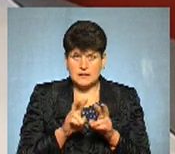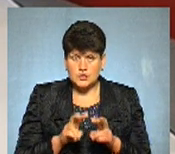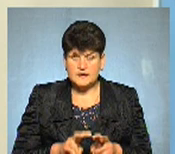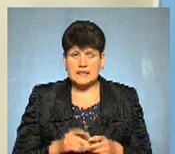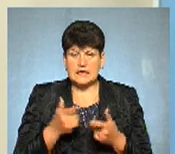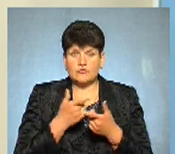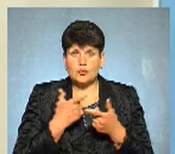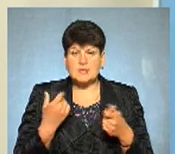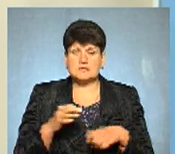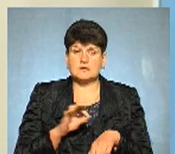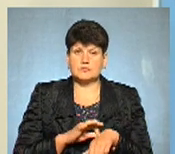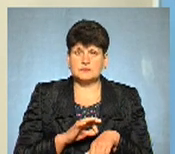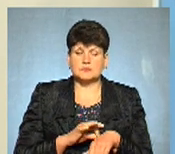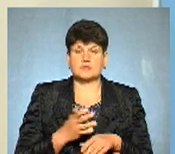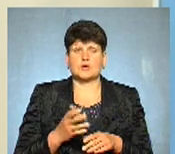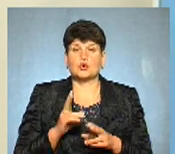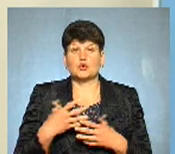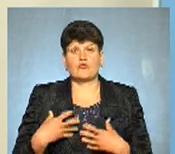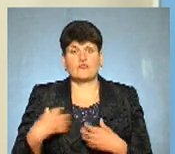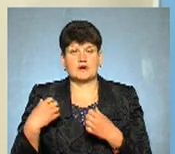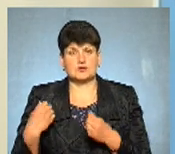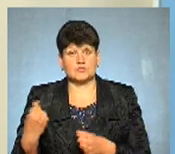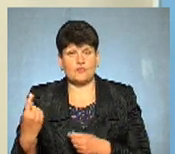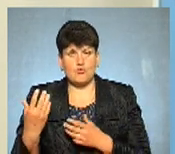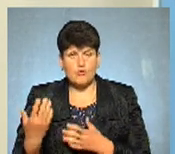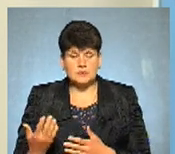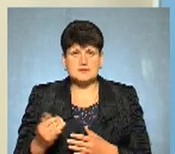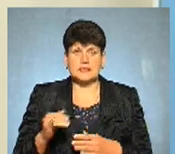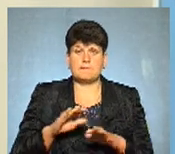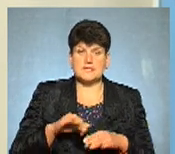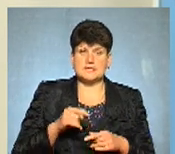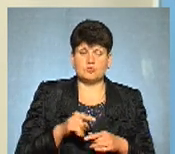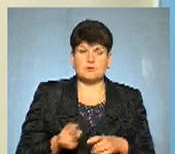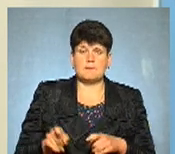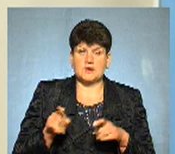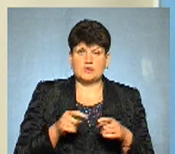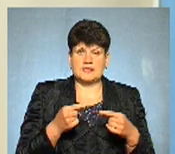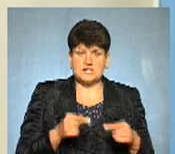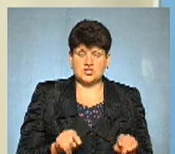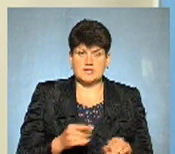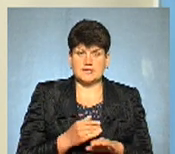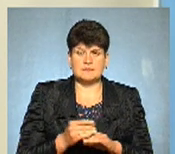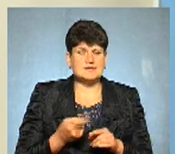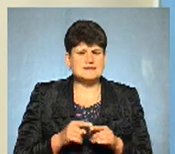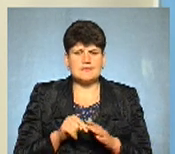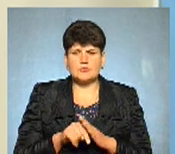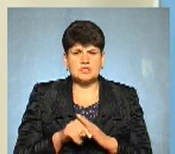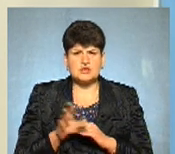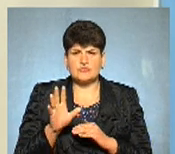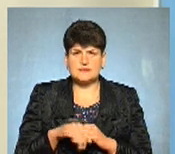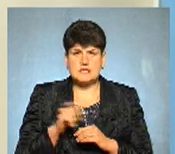інформація щодо інфікування, а також тих, хто виздоровів в області. І після того ми будемо переходити на наступний етап. Це не обов'язково означає, що вся